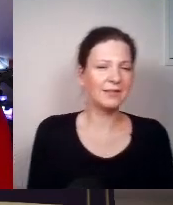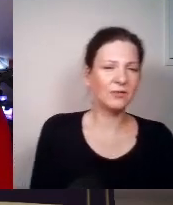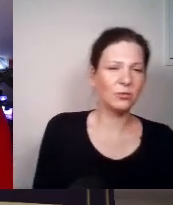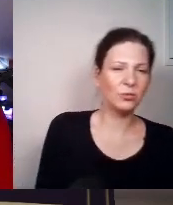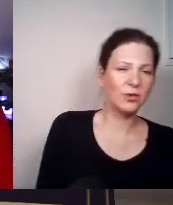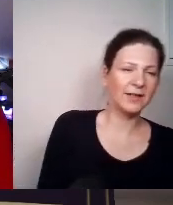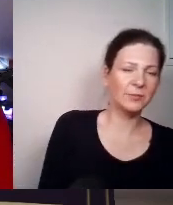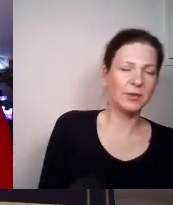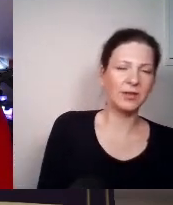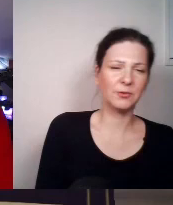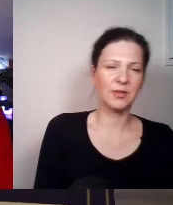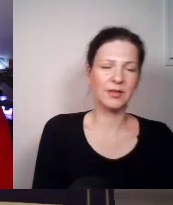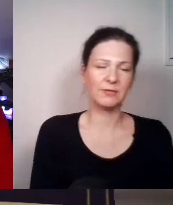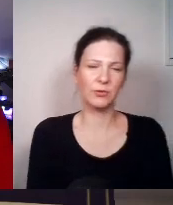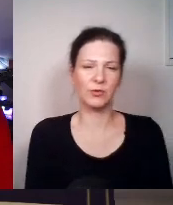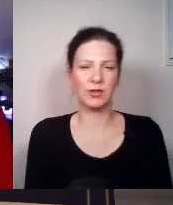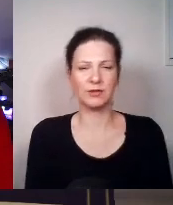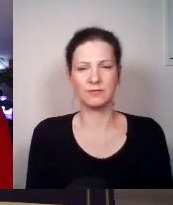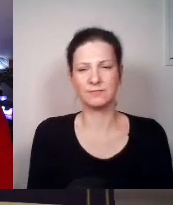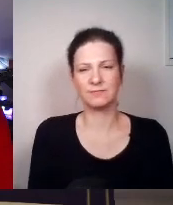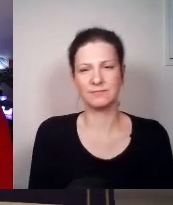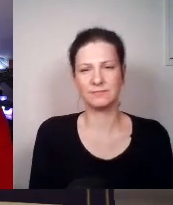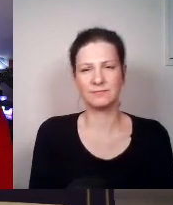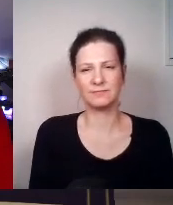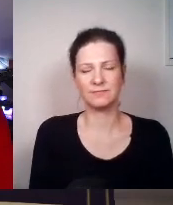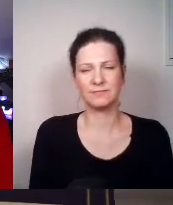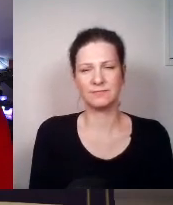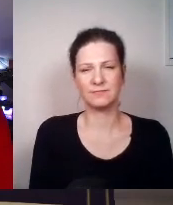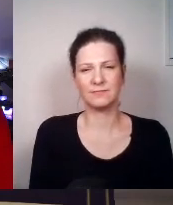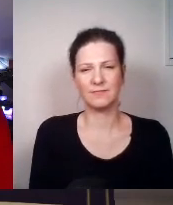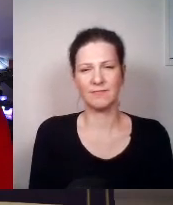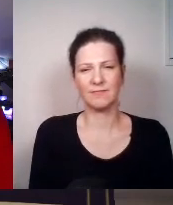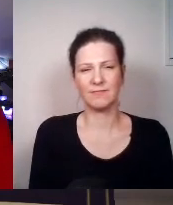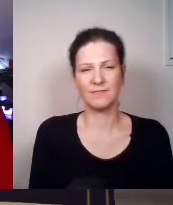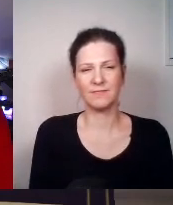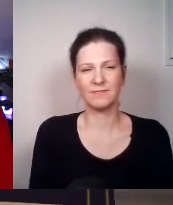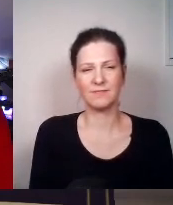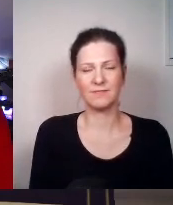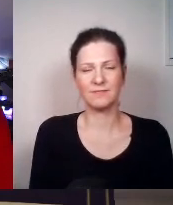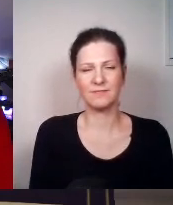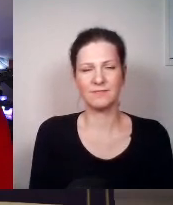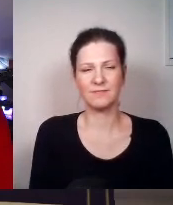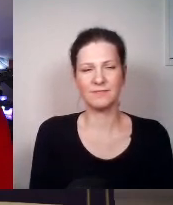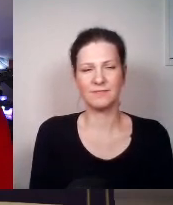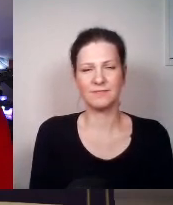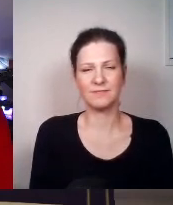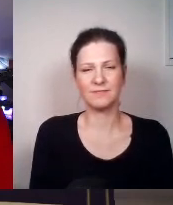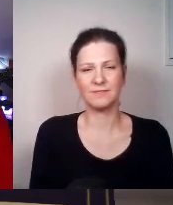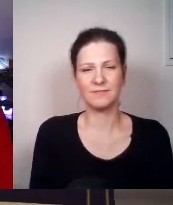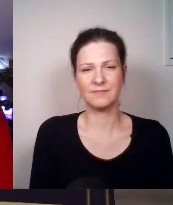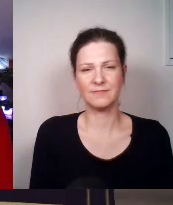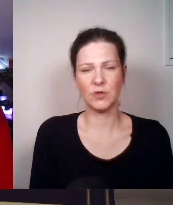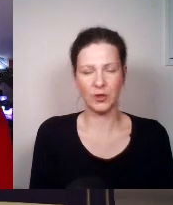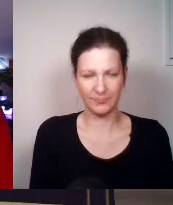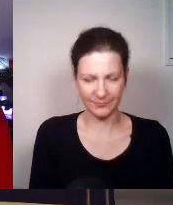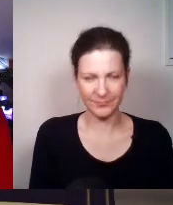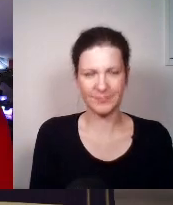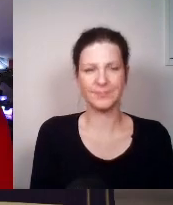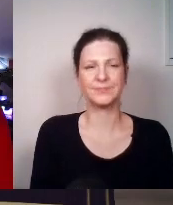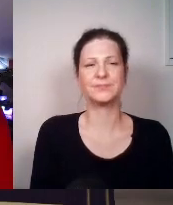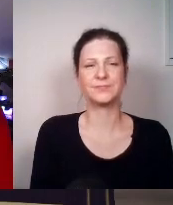Ich tendiere zu SPD oder Revolutionäre. Die SPD. Dann würde ich die SPD entspannen.